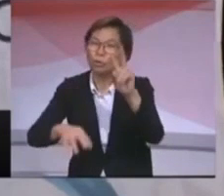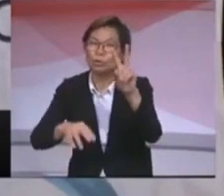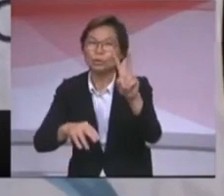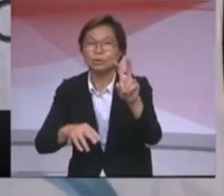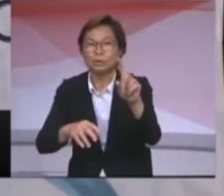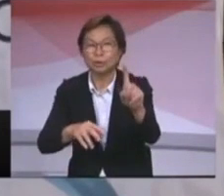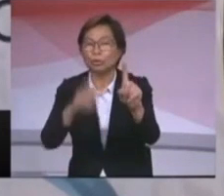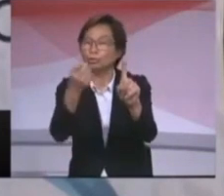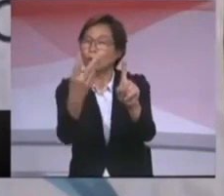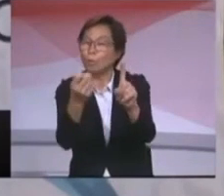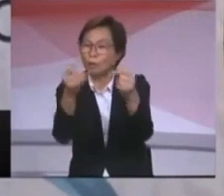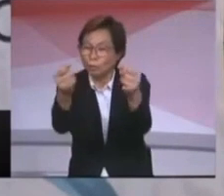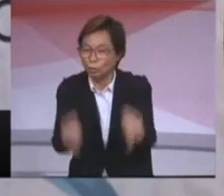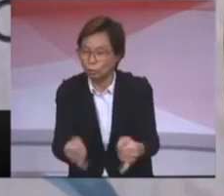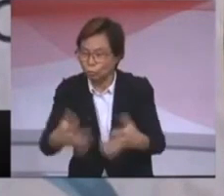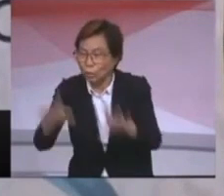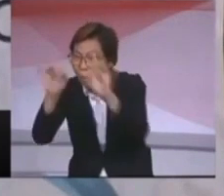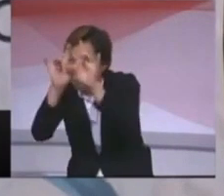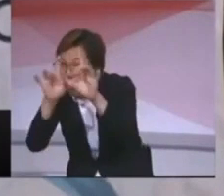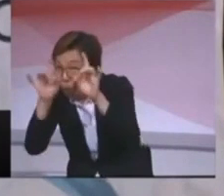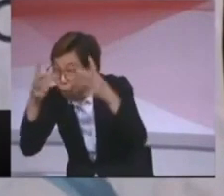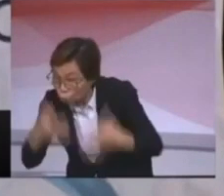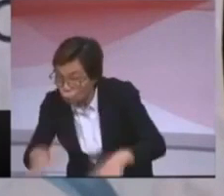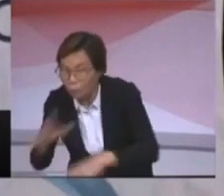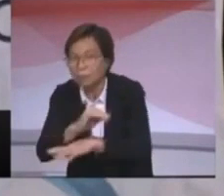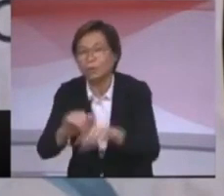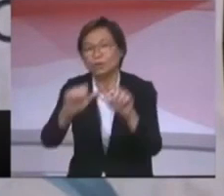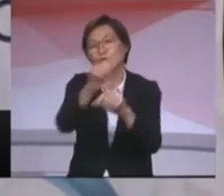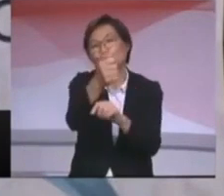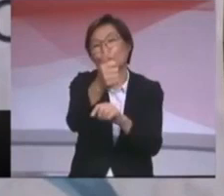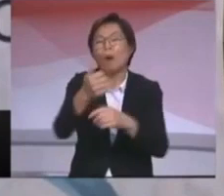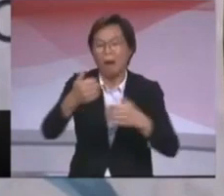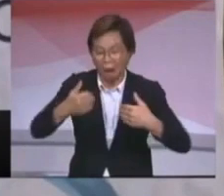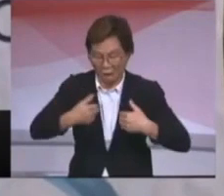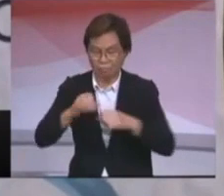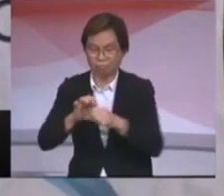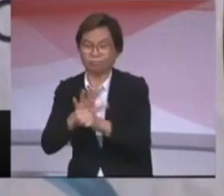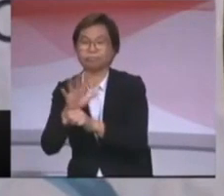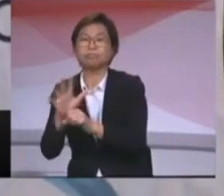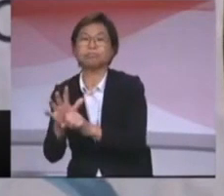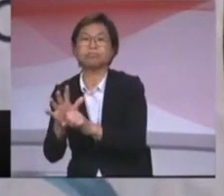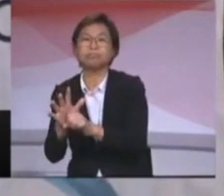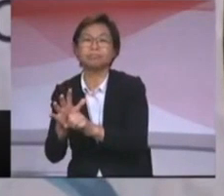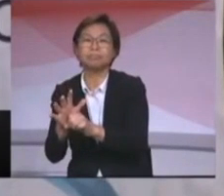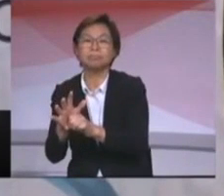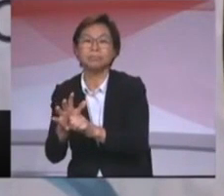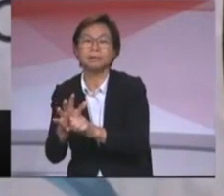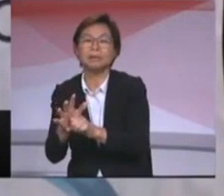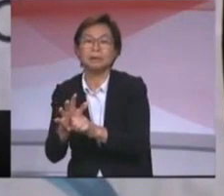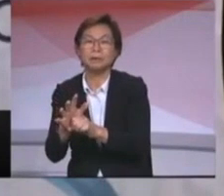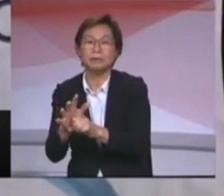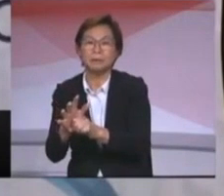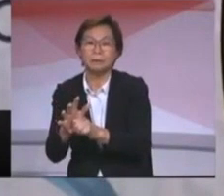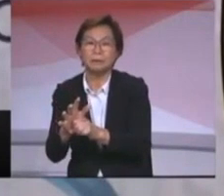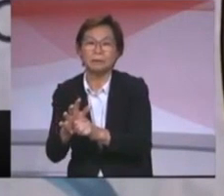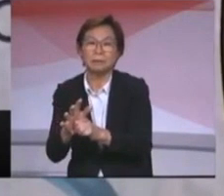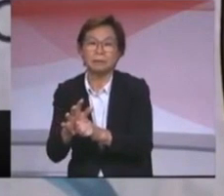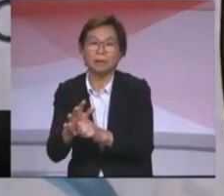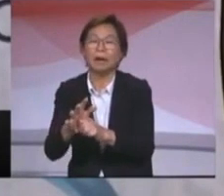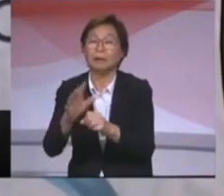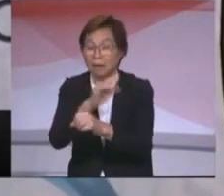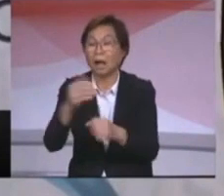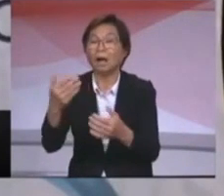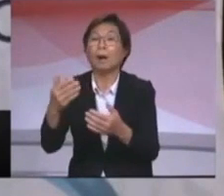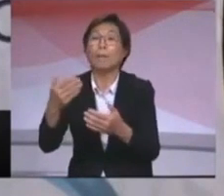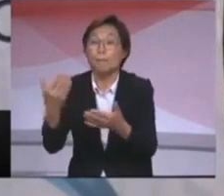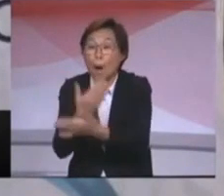112 individu telah pun disaring, di mana 10 kes dikesan positif COVID-19 termasuk 10 kes baru pada